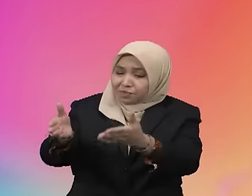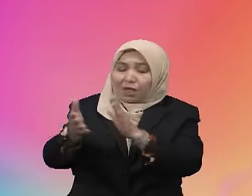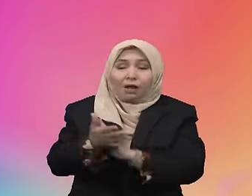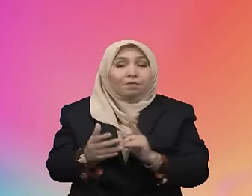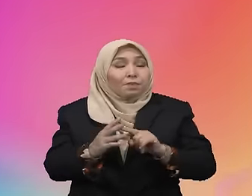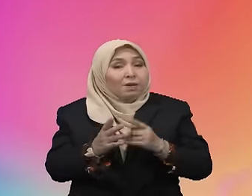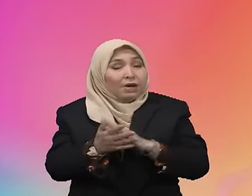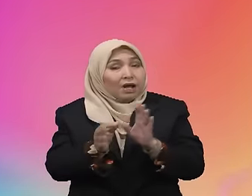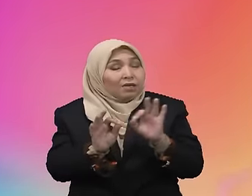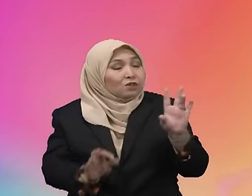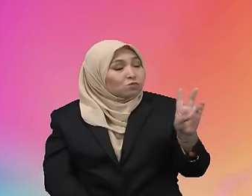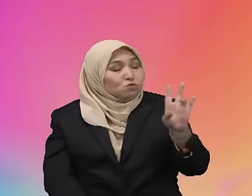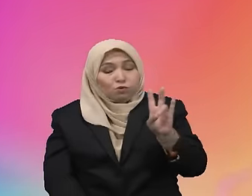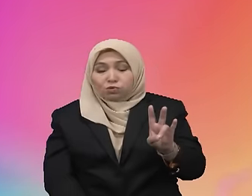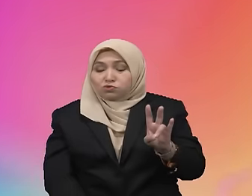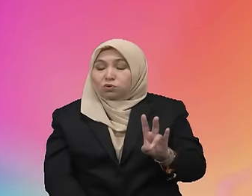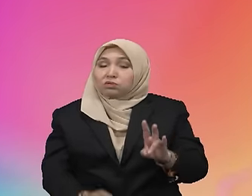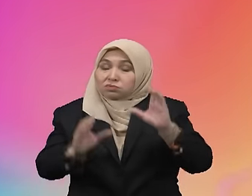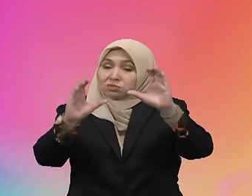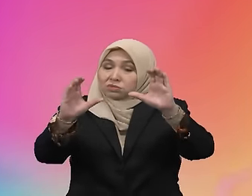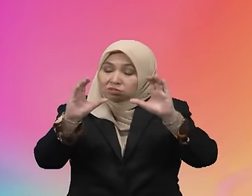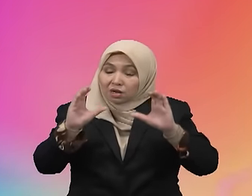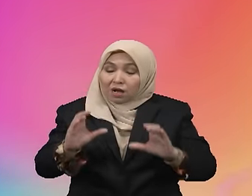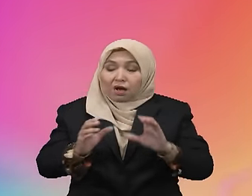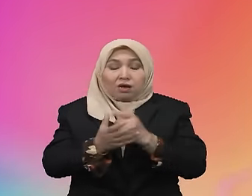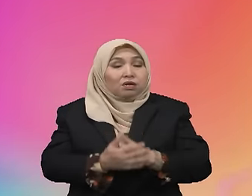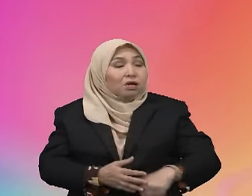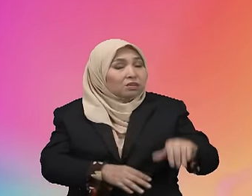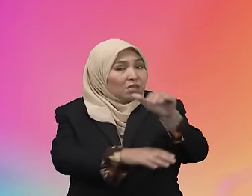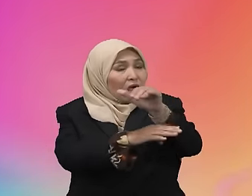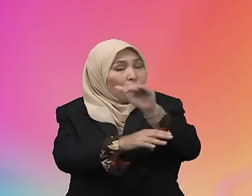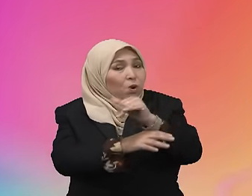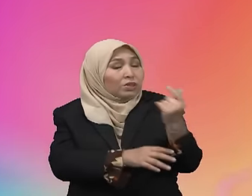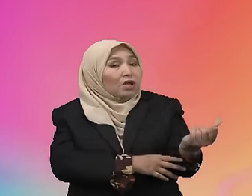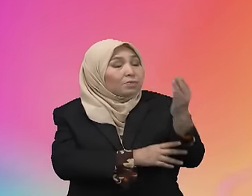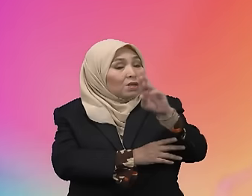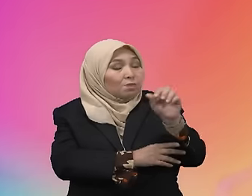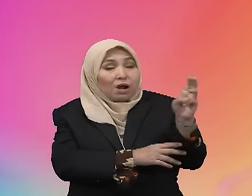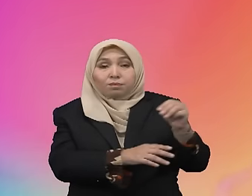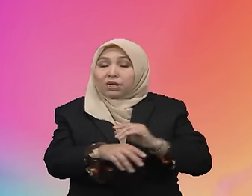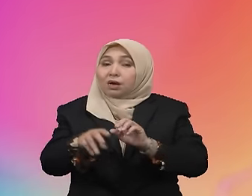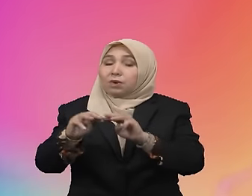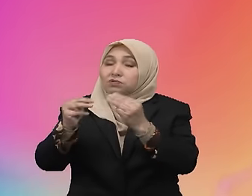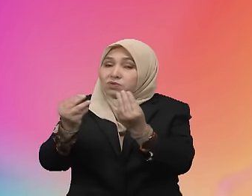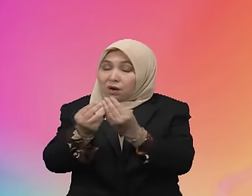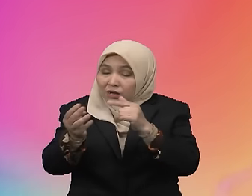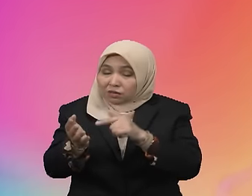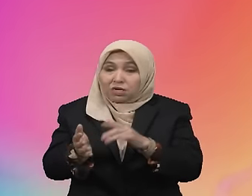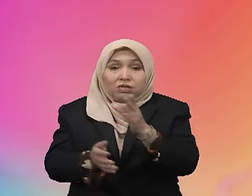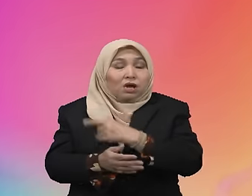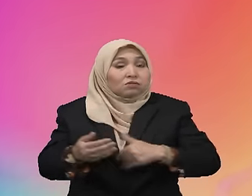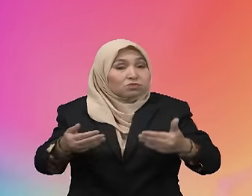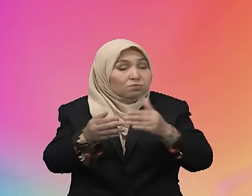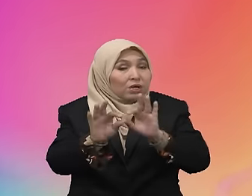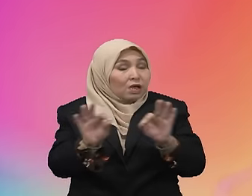yang ke-77, kaedah dakwah Nabi Ibrahim kepada kaumnya, diikuti pada ayat 78 itu, dan seterusnya